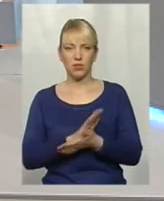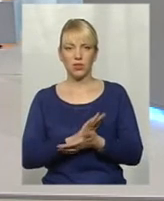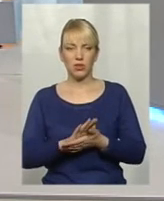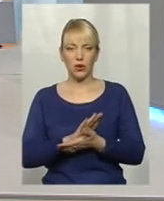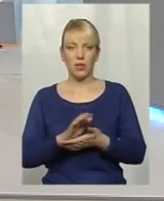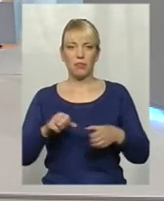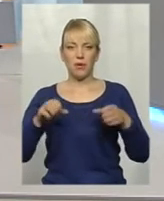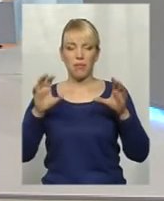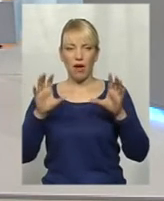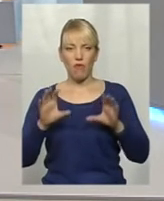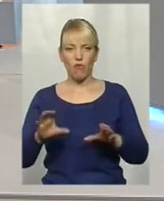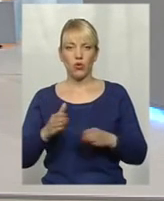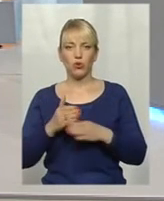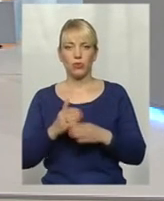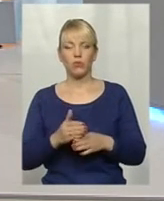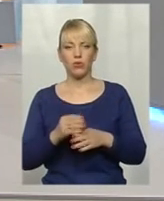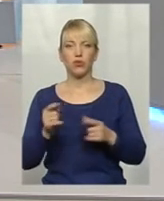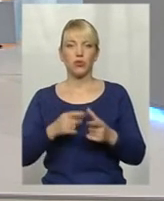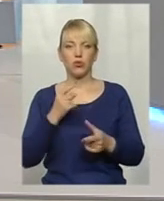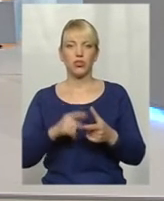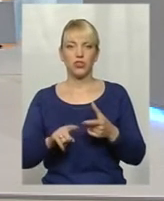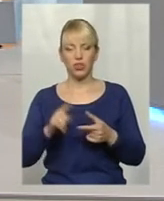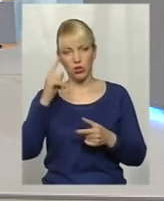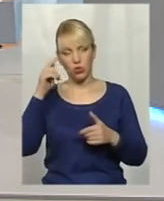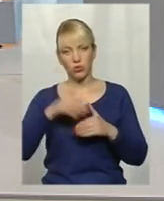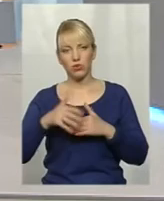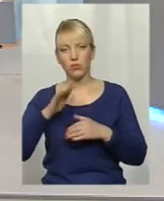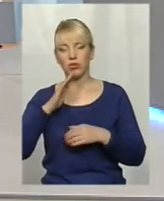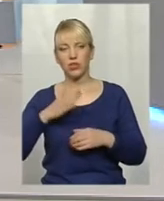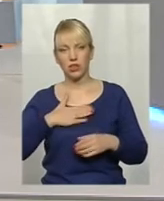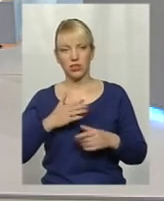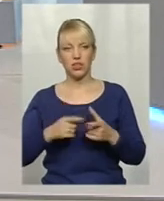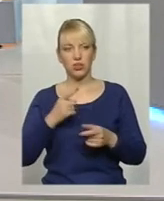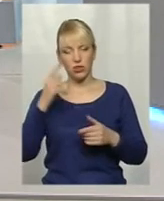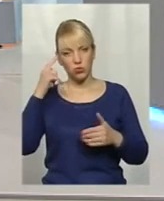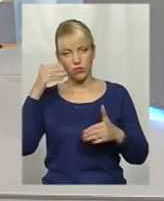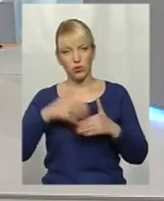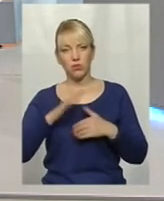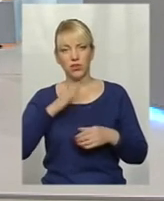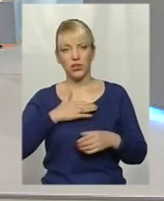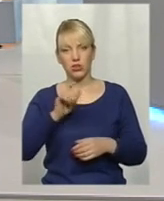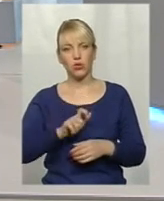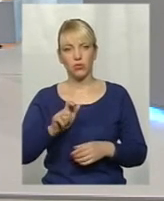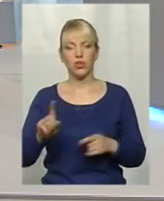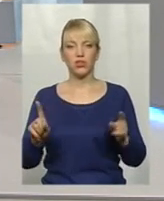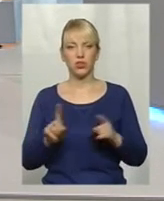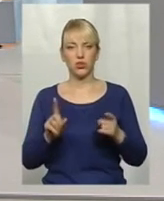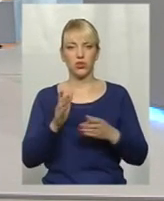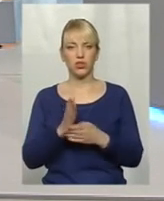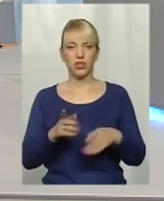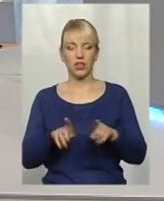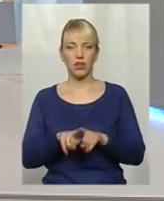допомоги? І чи розуміють наші, чи вже усвідомили наші громадяни, що є